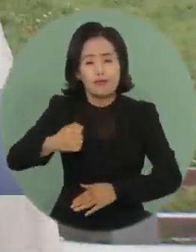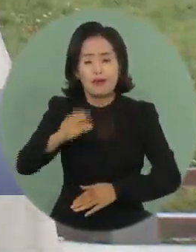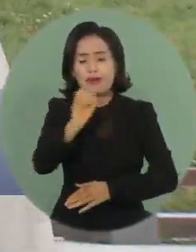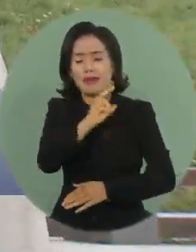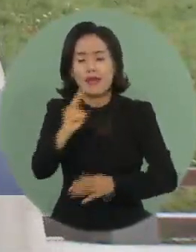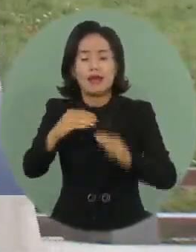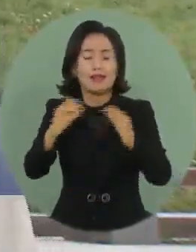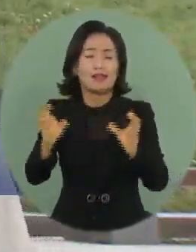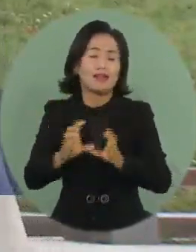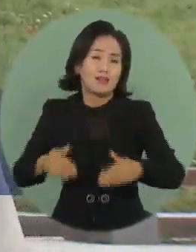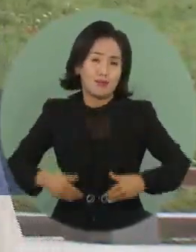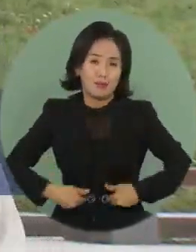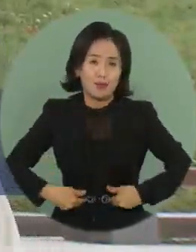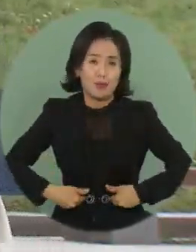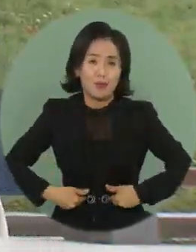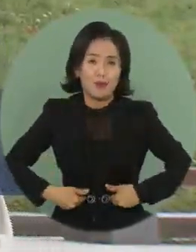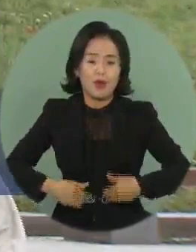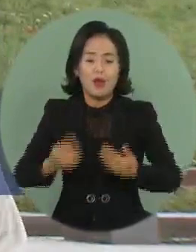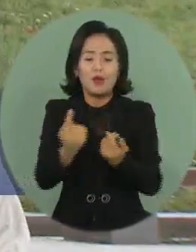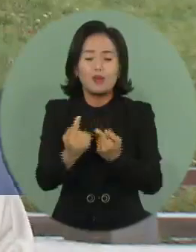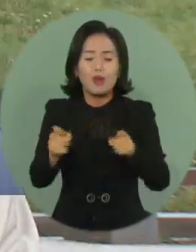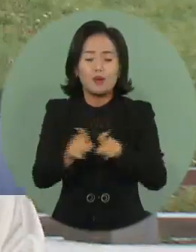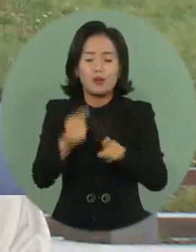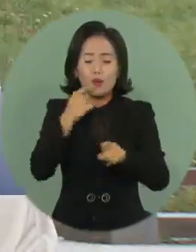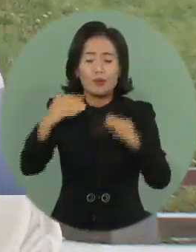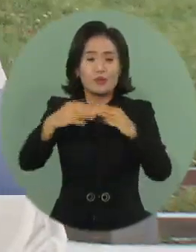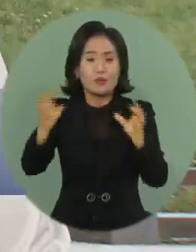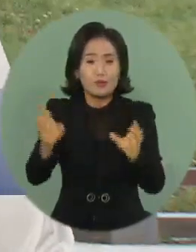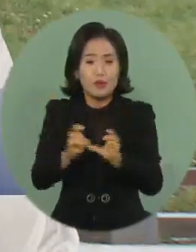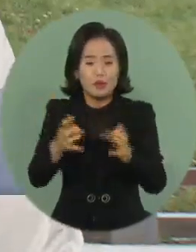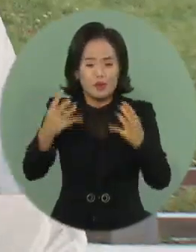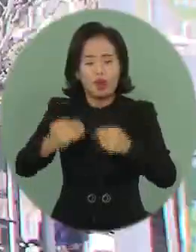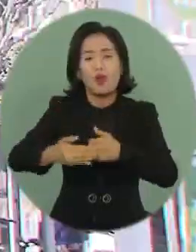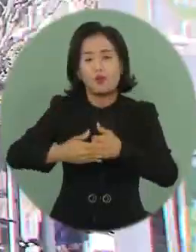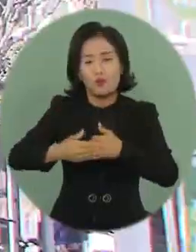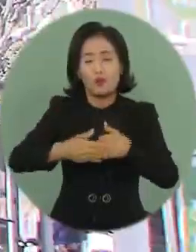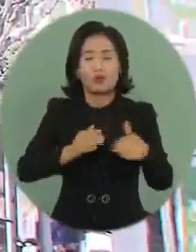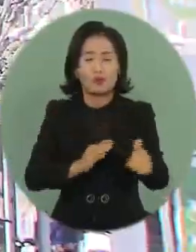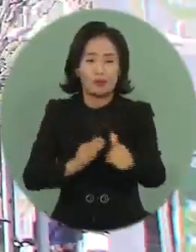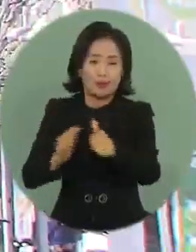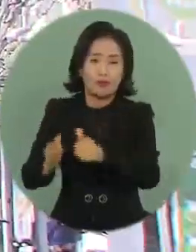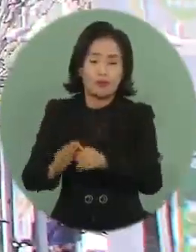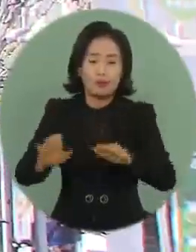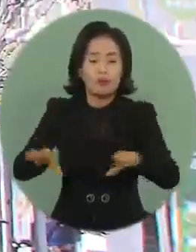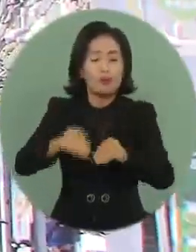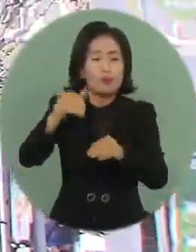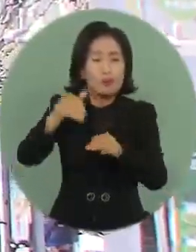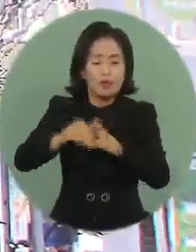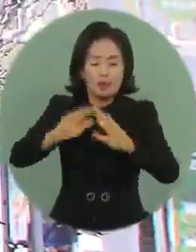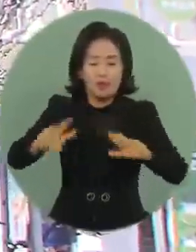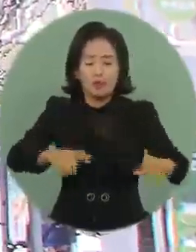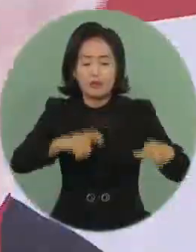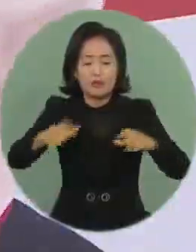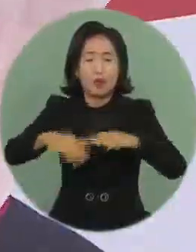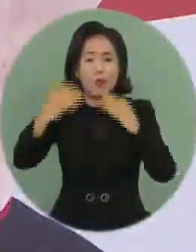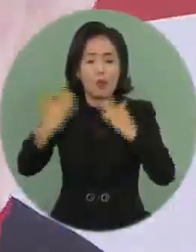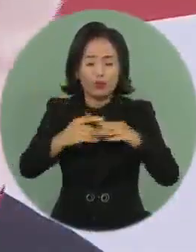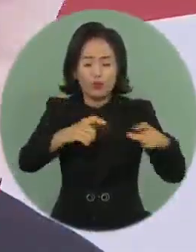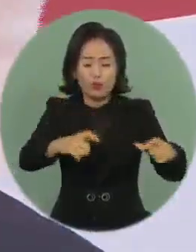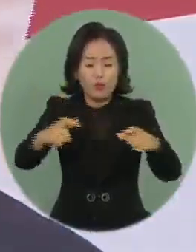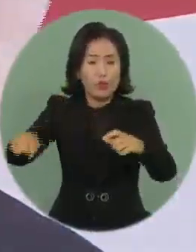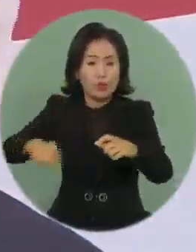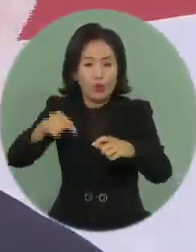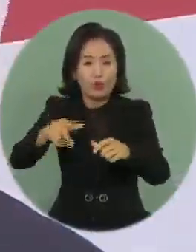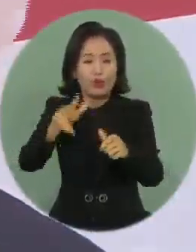필요합니다. 동부 지역 주민들이 더불어민주당을 적극 지지해서. 이번 총선에서 전남 지역 모든